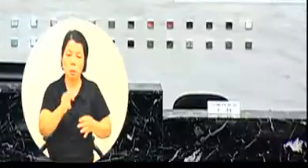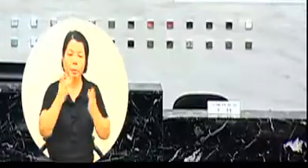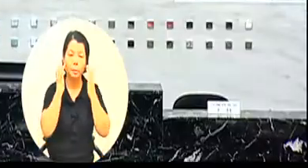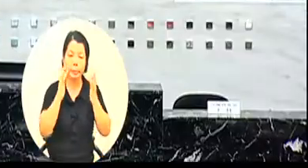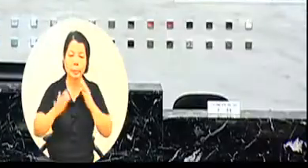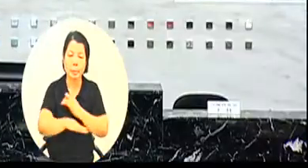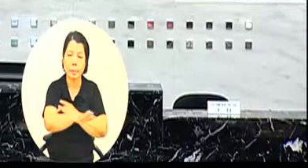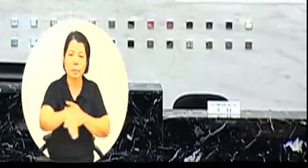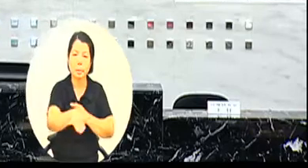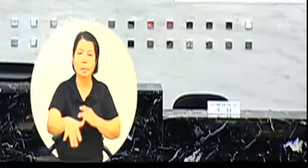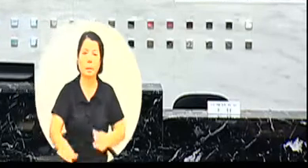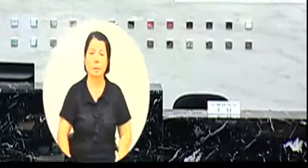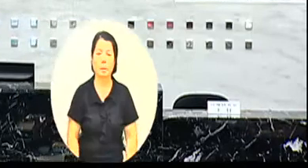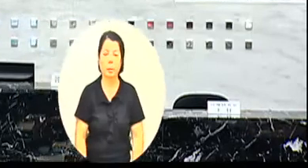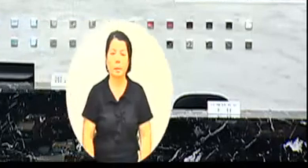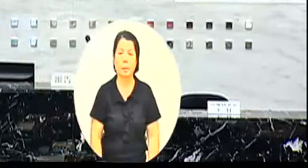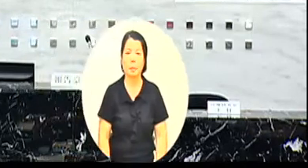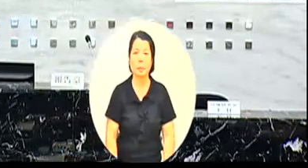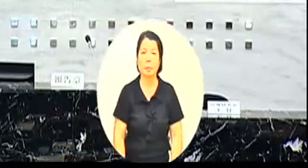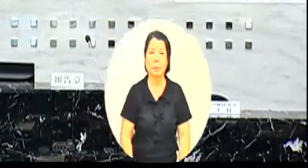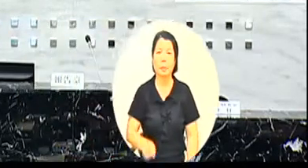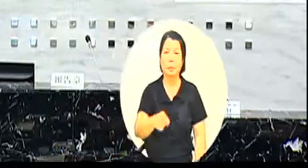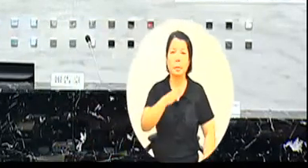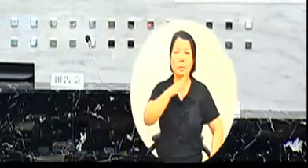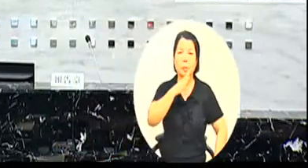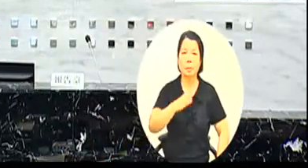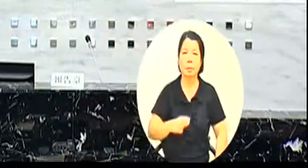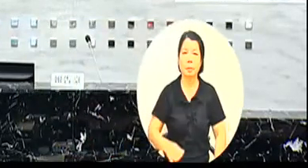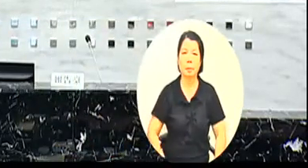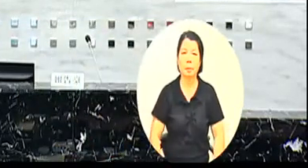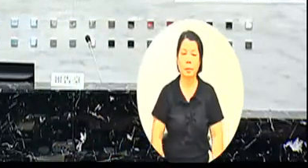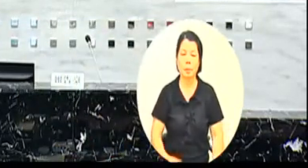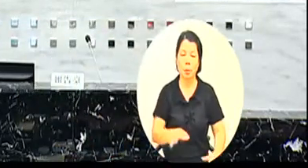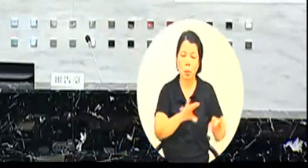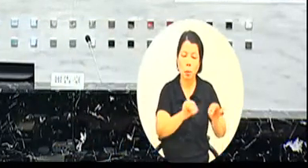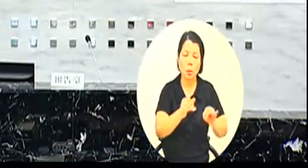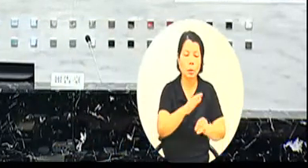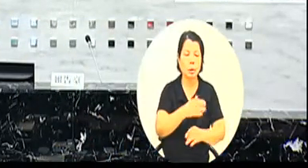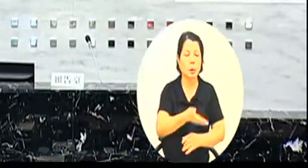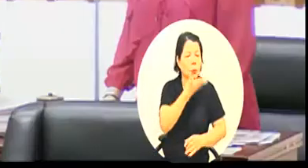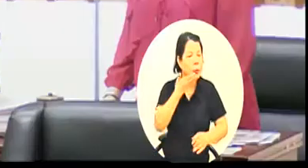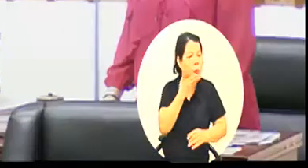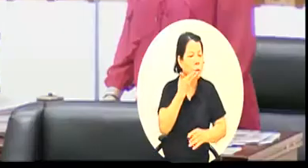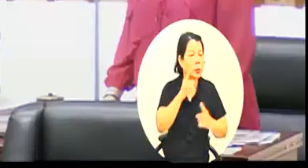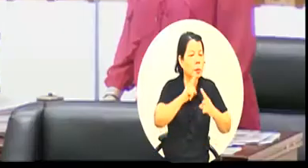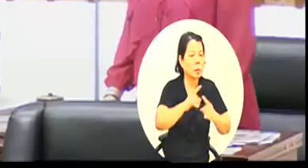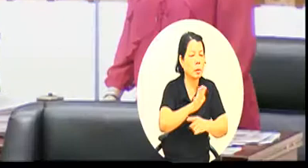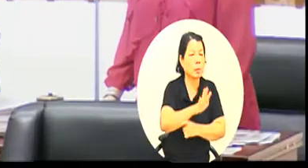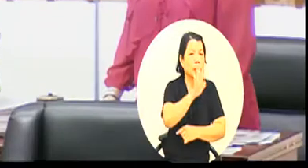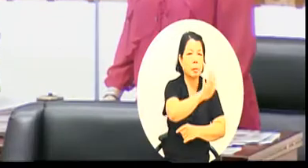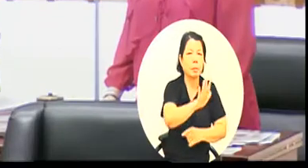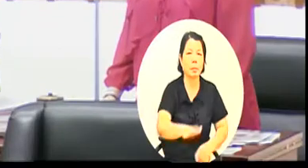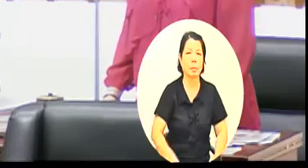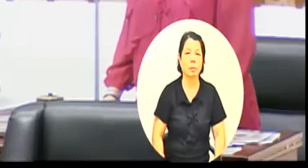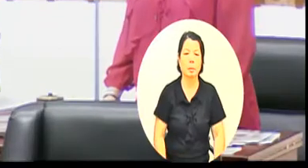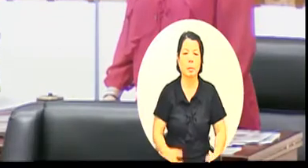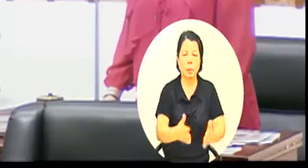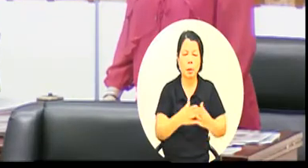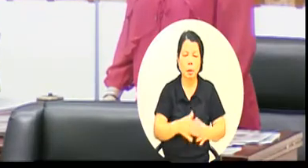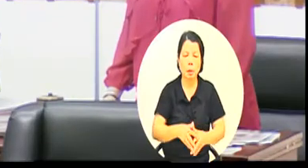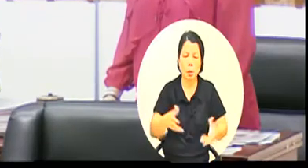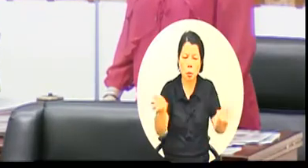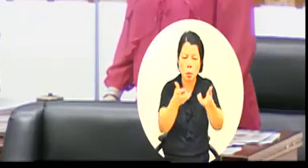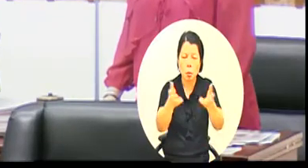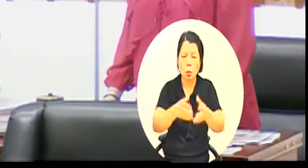有第二公有市场，基本上它是虽然是公有市场，但它土地是私人土地。那因为它建物长期老旧，